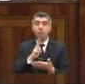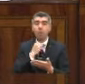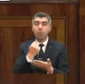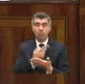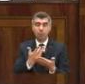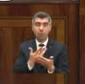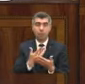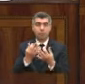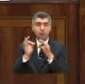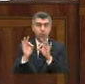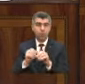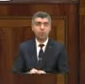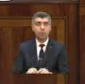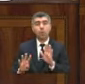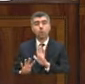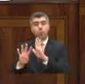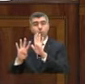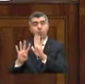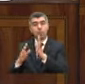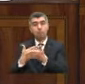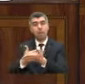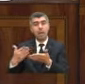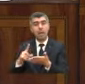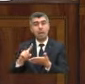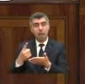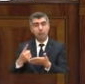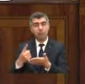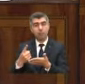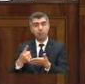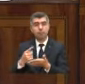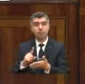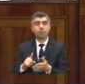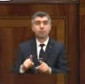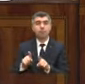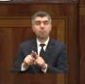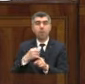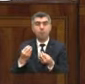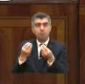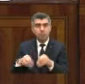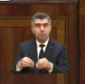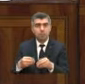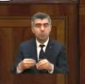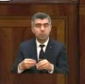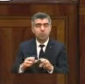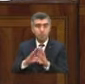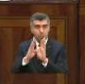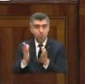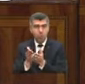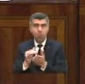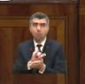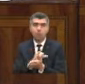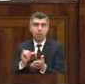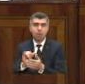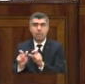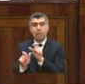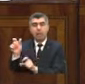الرئيس 9 مليار ديال الدرهم. كل شيء بزاف للإخوان اللي كيقول لك فاشل، الرميد ماشي كله فاشل، هاد الناس اللي